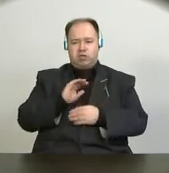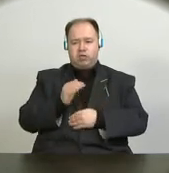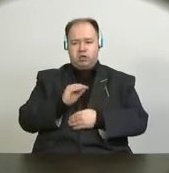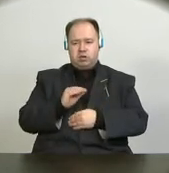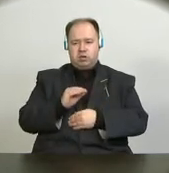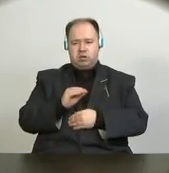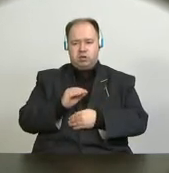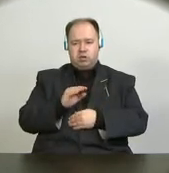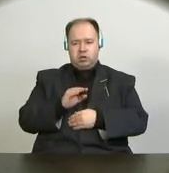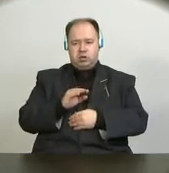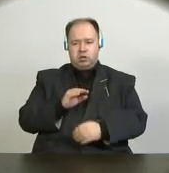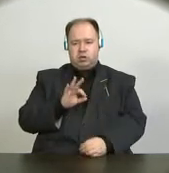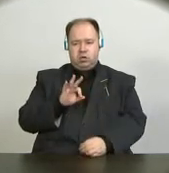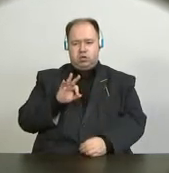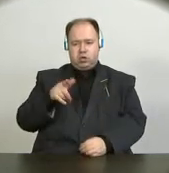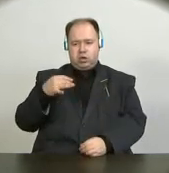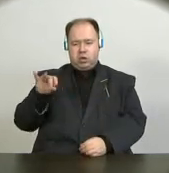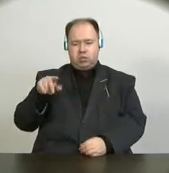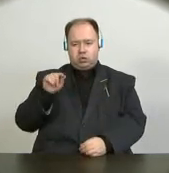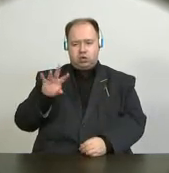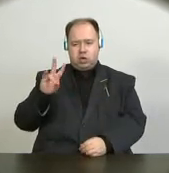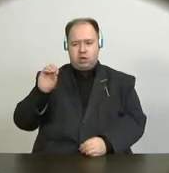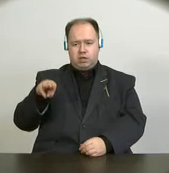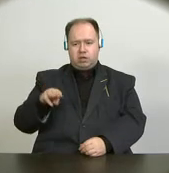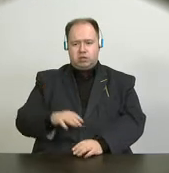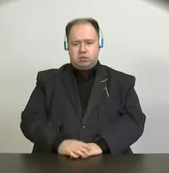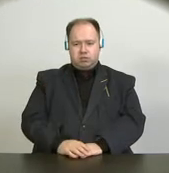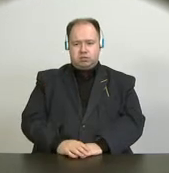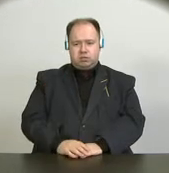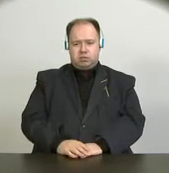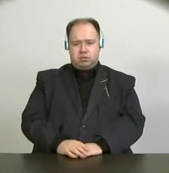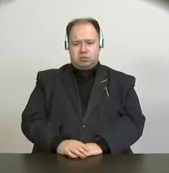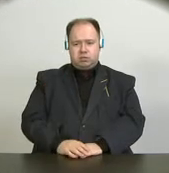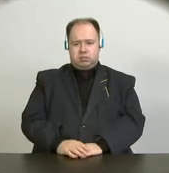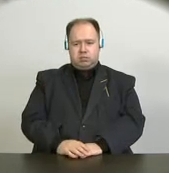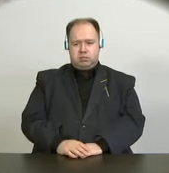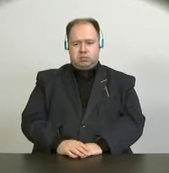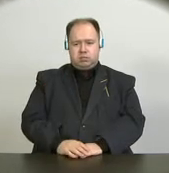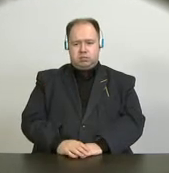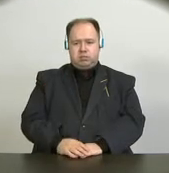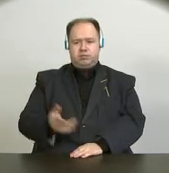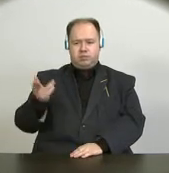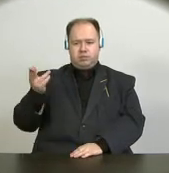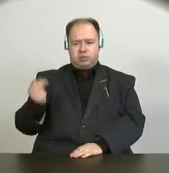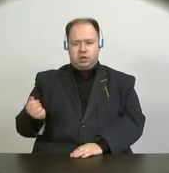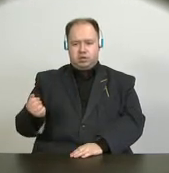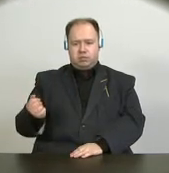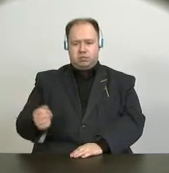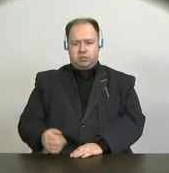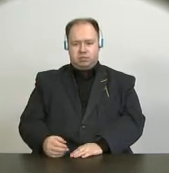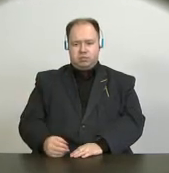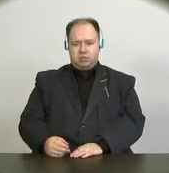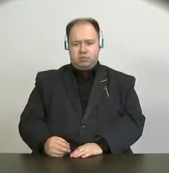wargaming.net это знаменитая конечно технической против ним технику фирмы до зари и